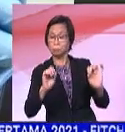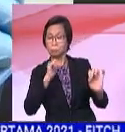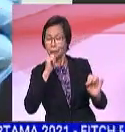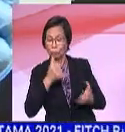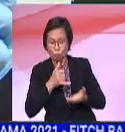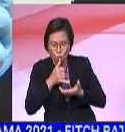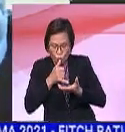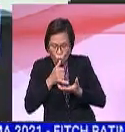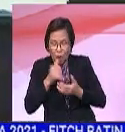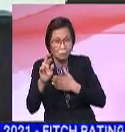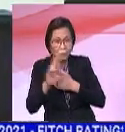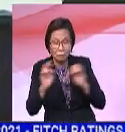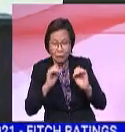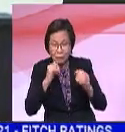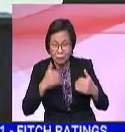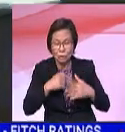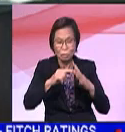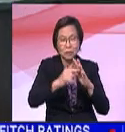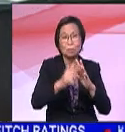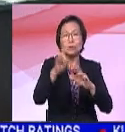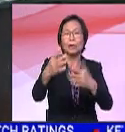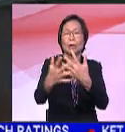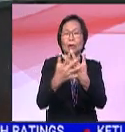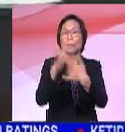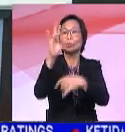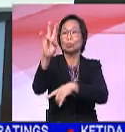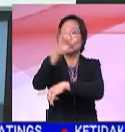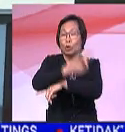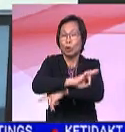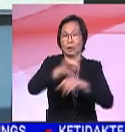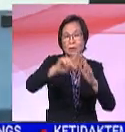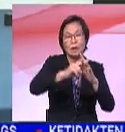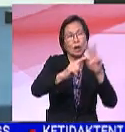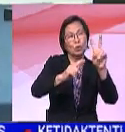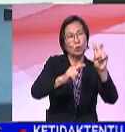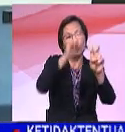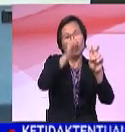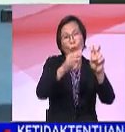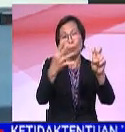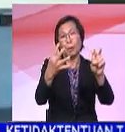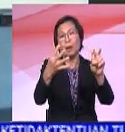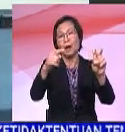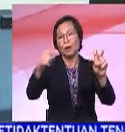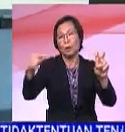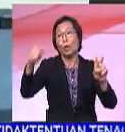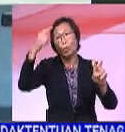Suspek direman 7 hari bermula 20 April untuk siasatan lanjut.